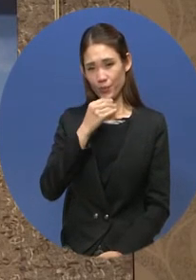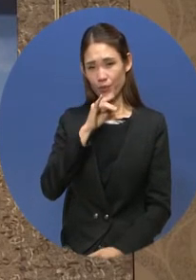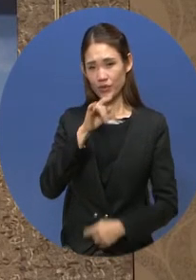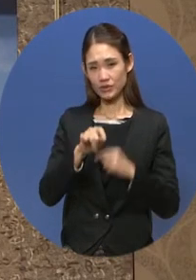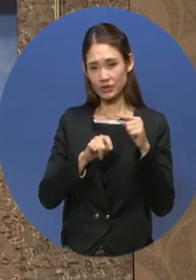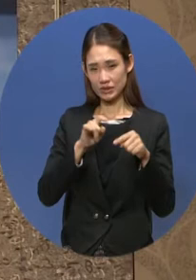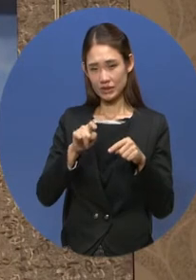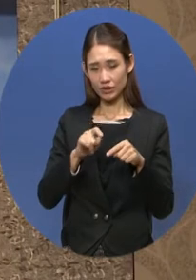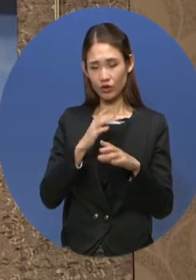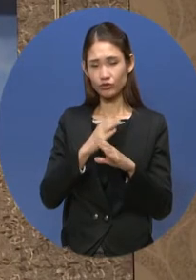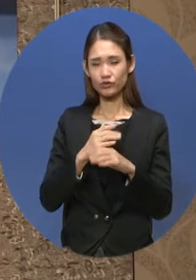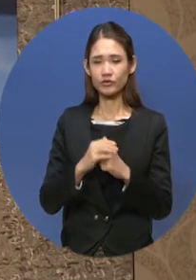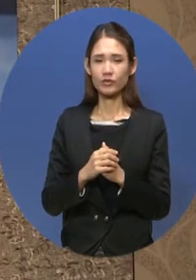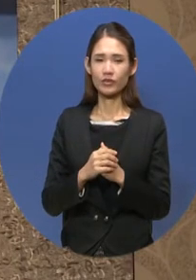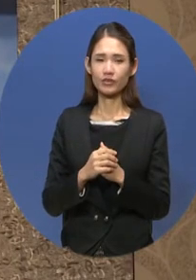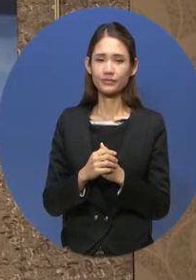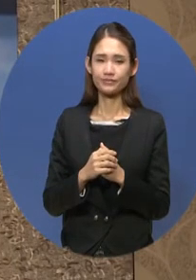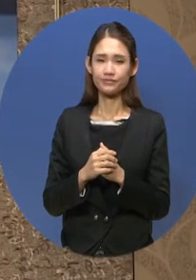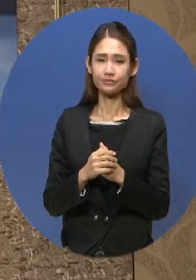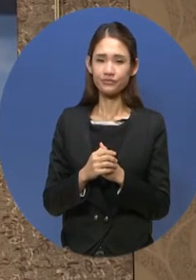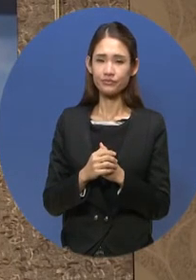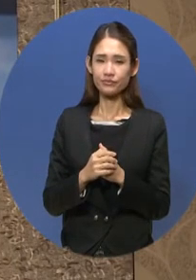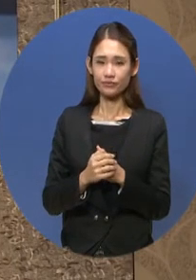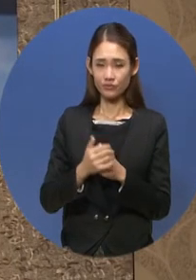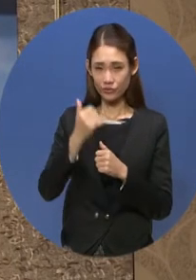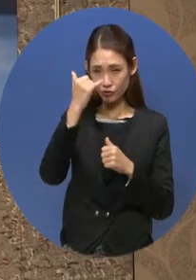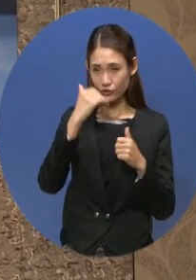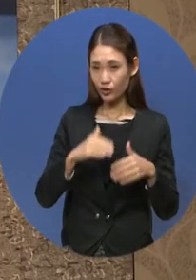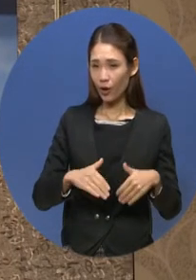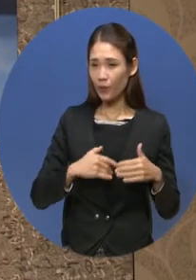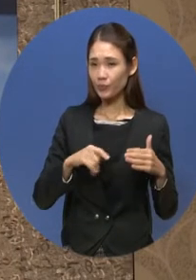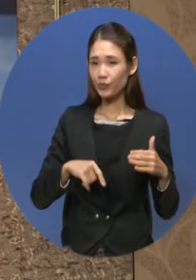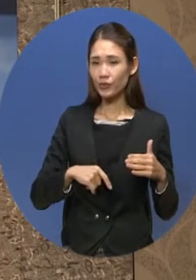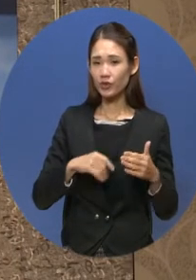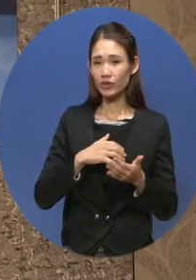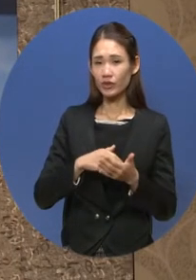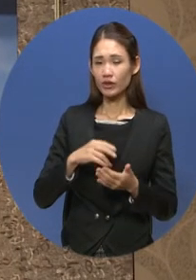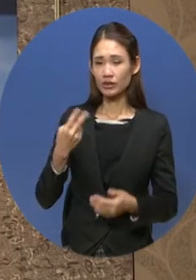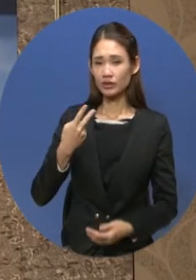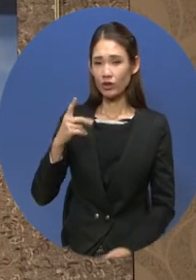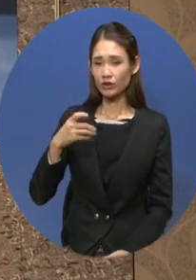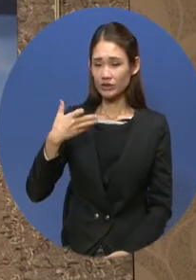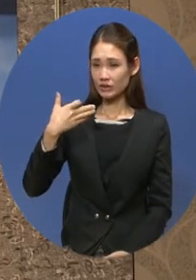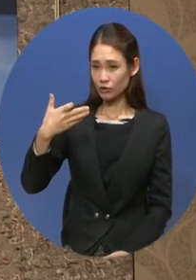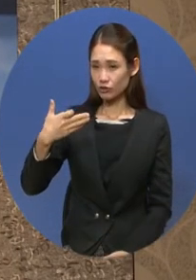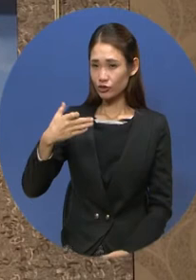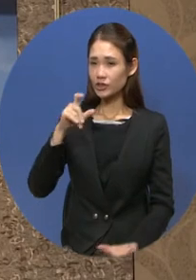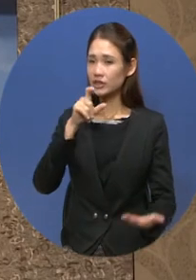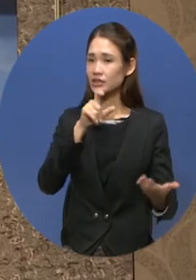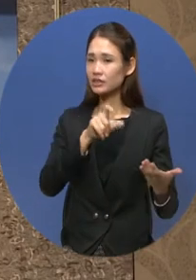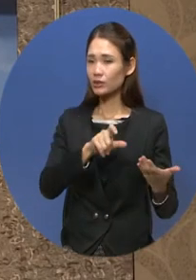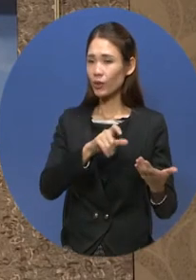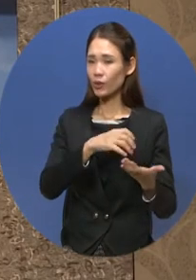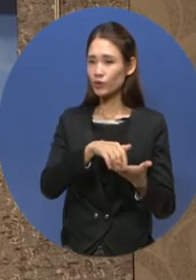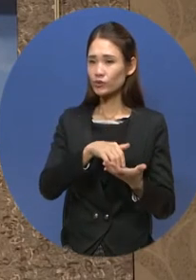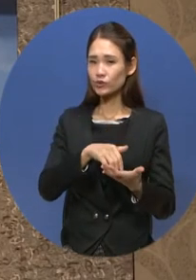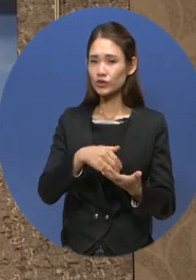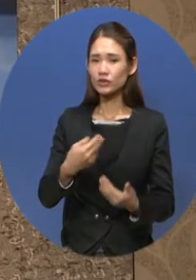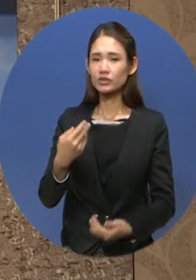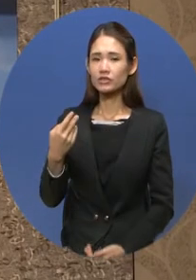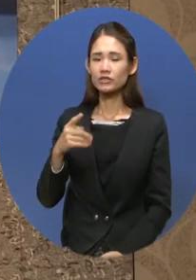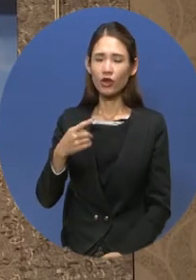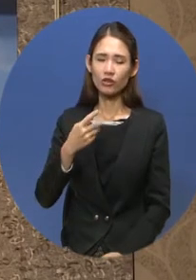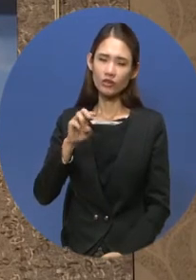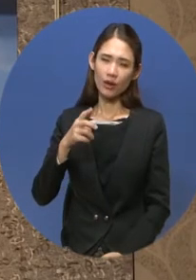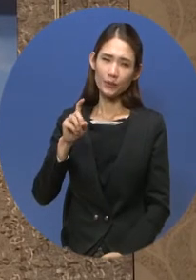하고 있습니다. 오. 이제 지금 충청남도 내에 이제 2019년 기준 등록된 네. 장애인은 네. 1310명 정도예요.